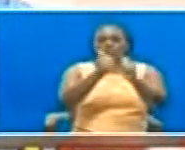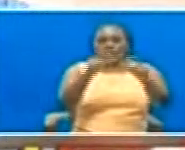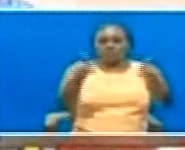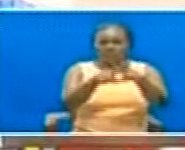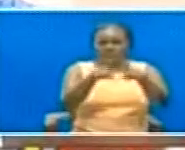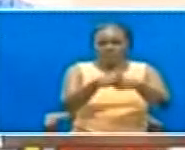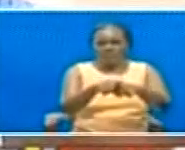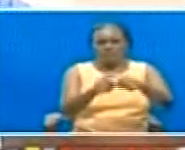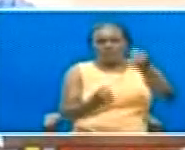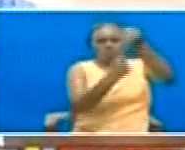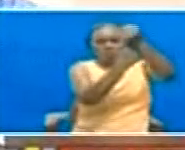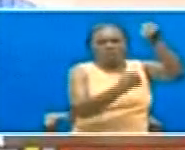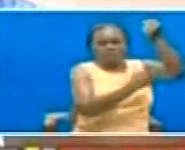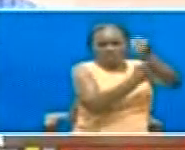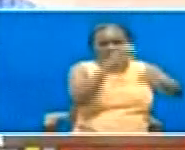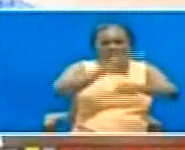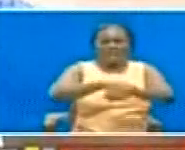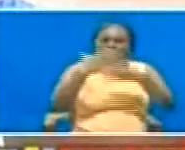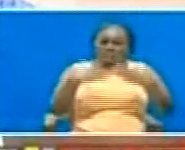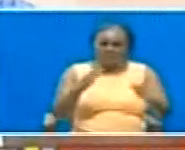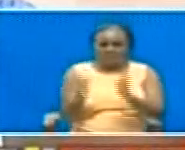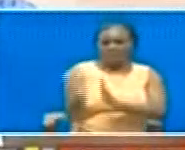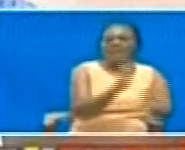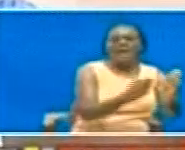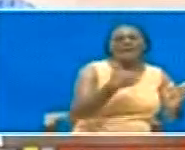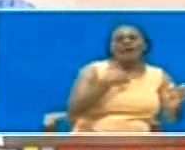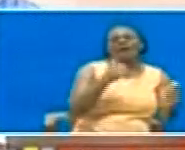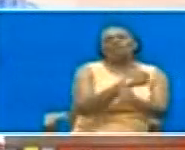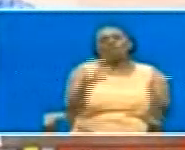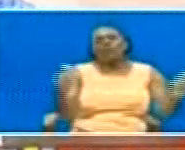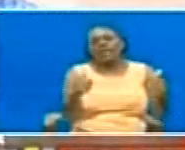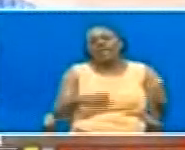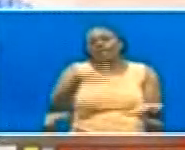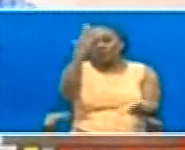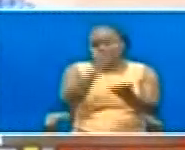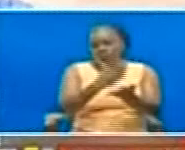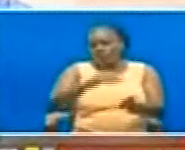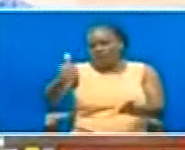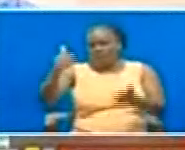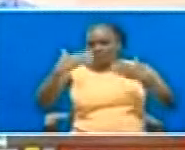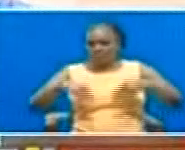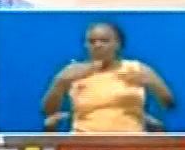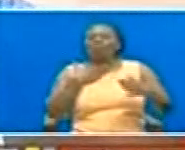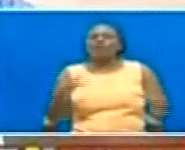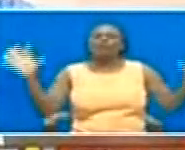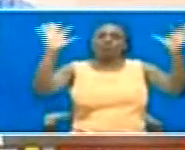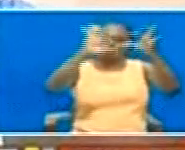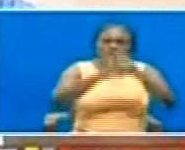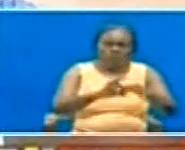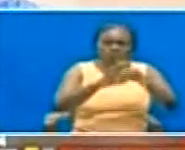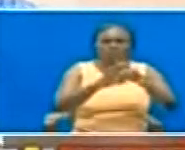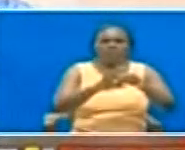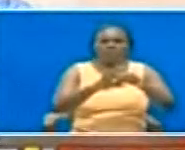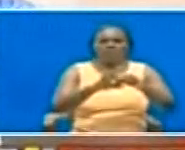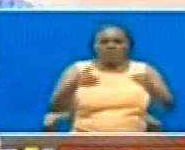sponsorship of Zuku, you can see it's really become an organized university league. So I'm sure other people will want to jump on that opportunity and be